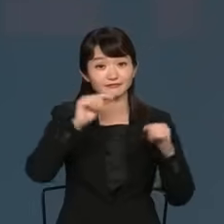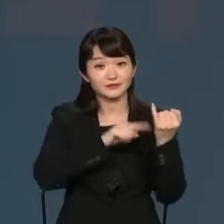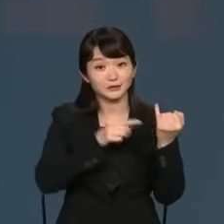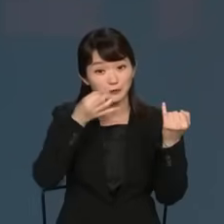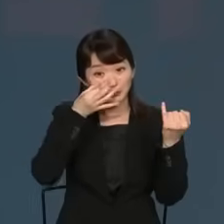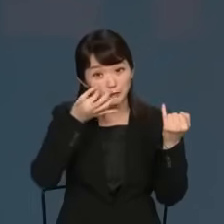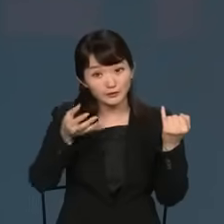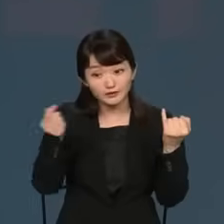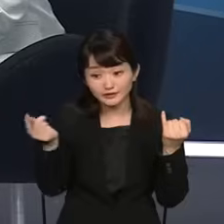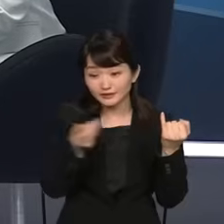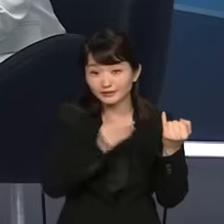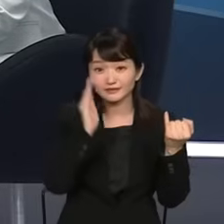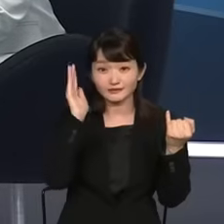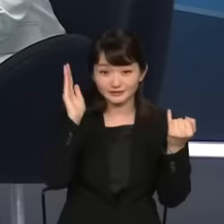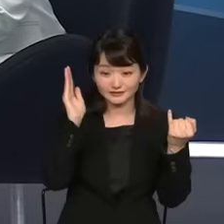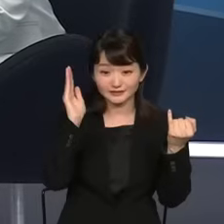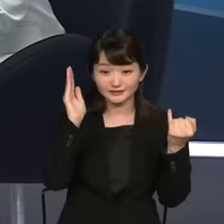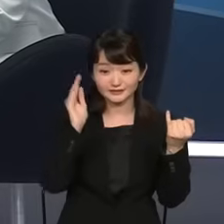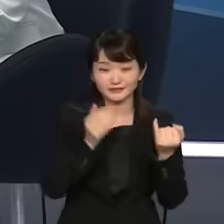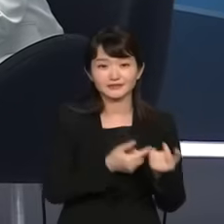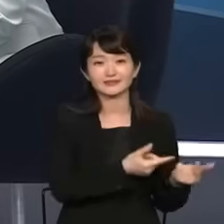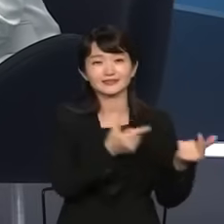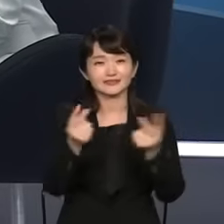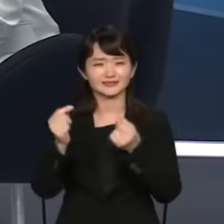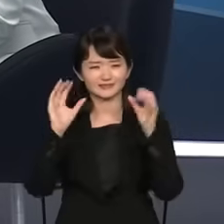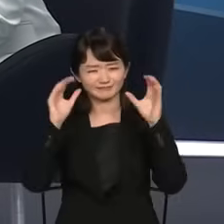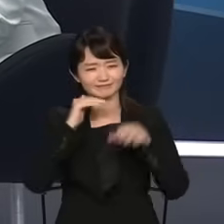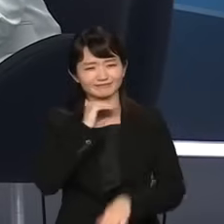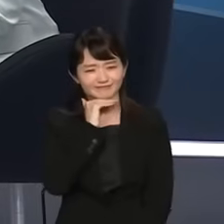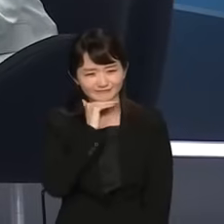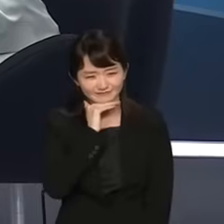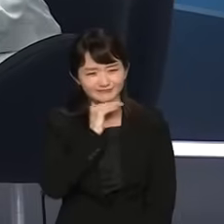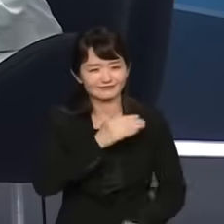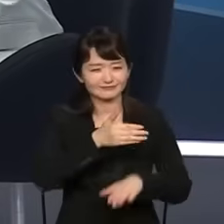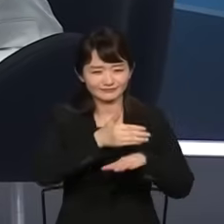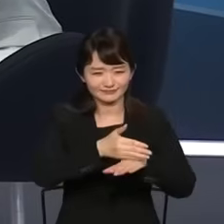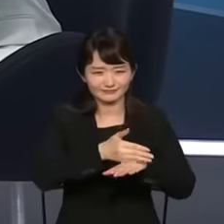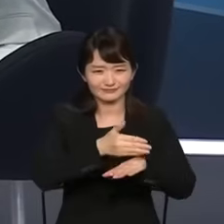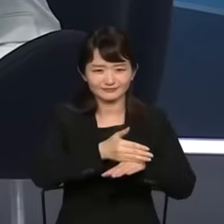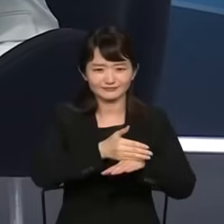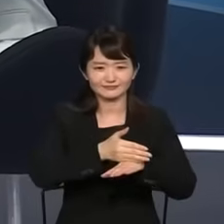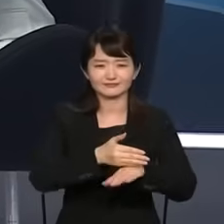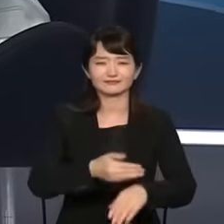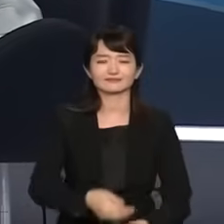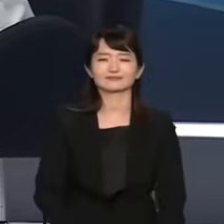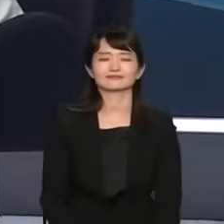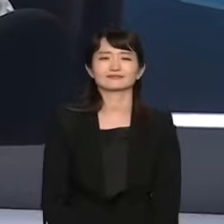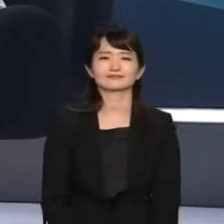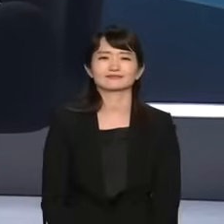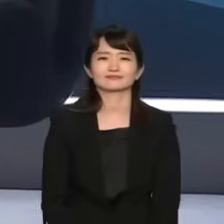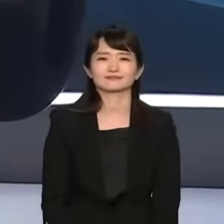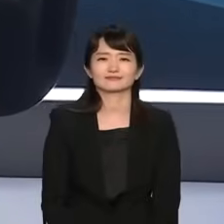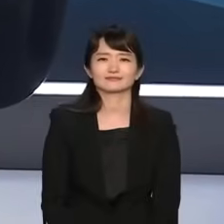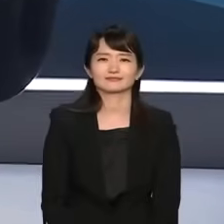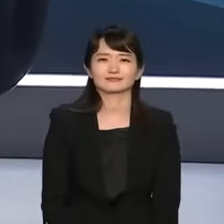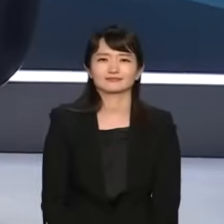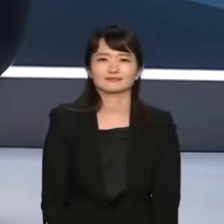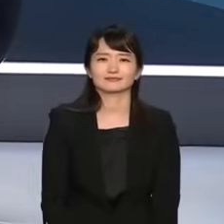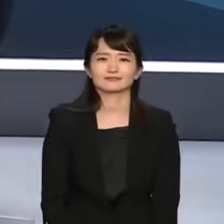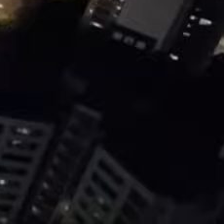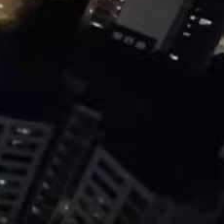여러 이야기들을 저희 다 같이 응원하면서 기다리고 있겠습니다. 고맙습니다. 감사합니다.